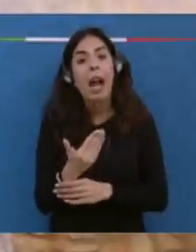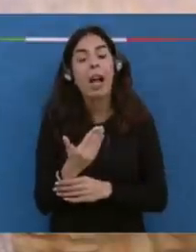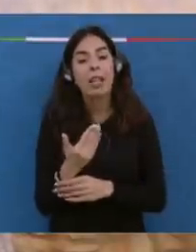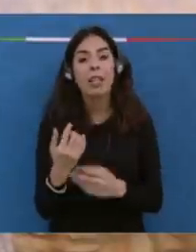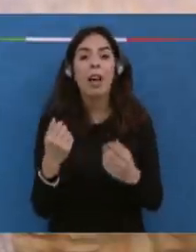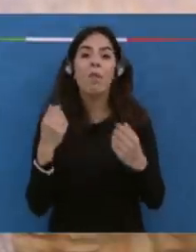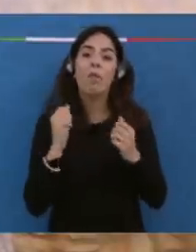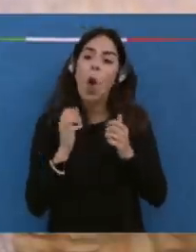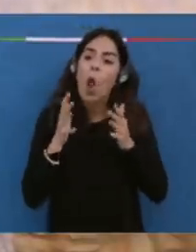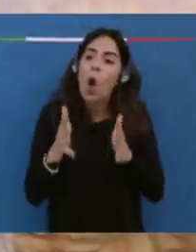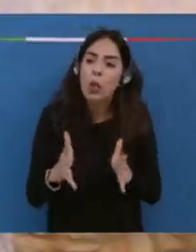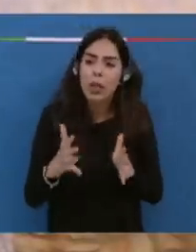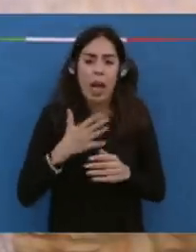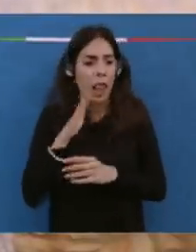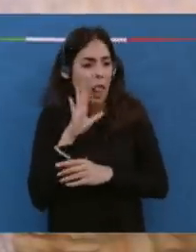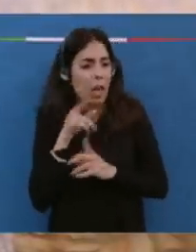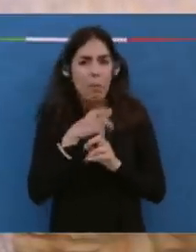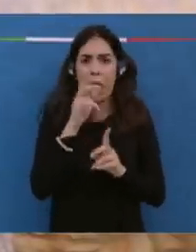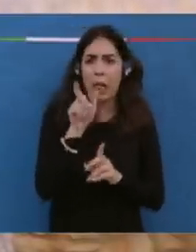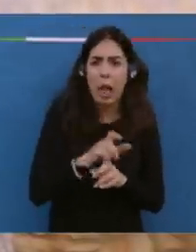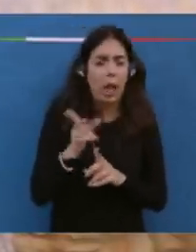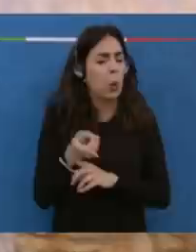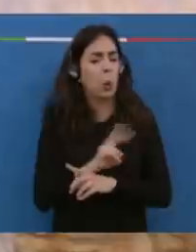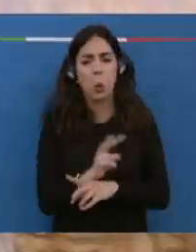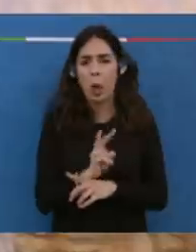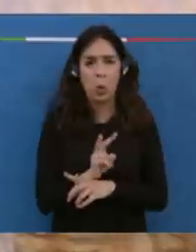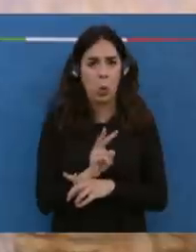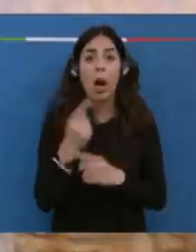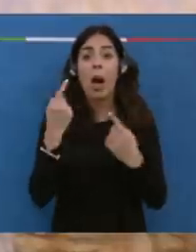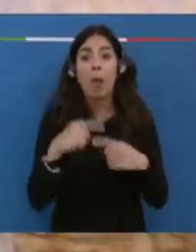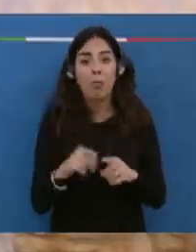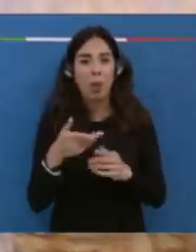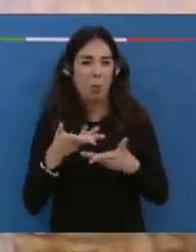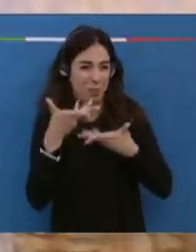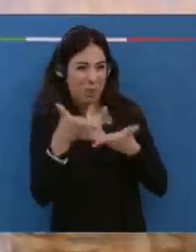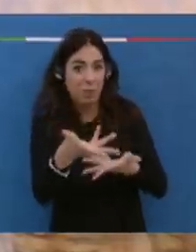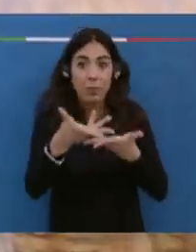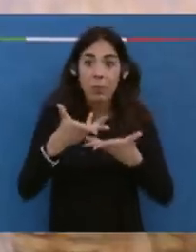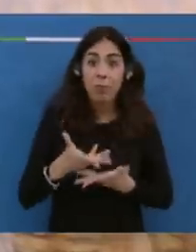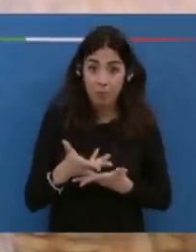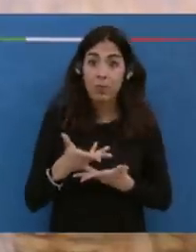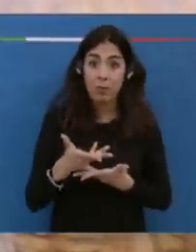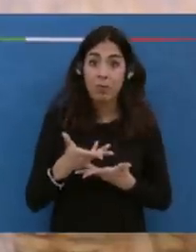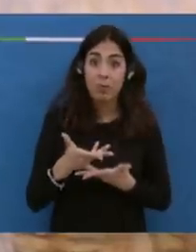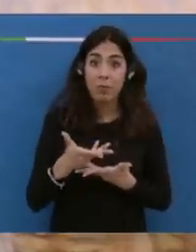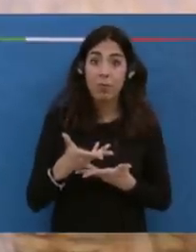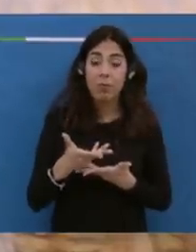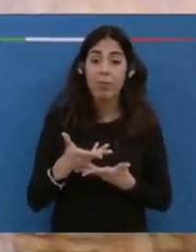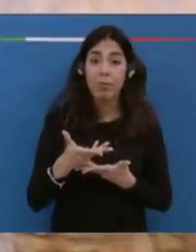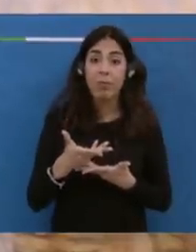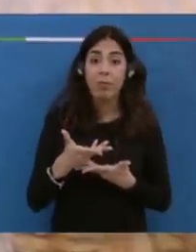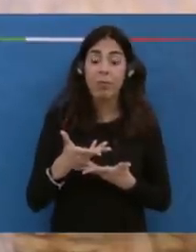volontà reciproca questo scambio di visite bilaterali e riflette